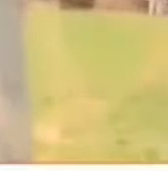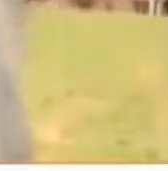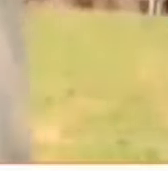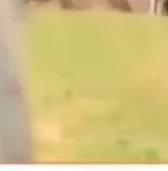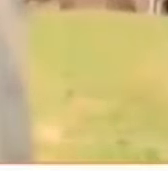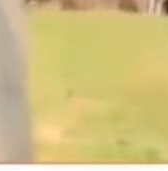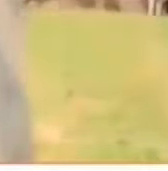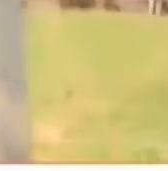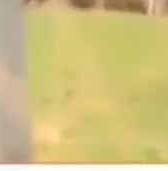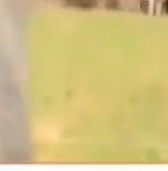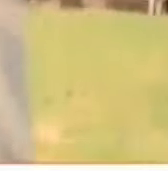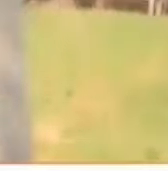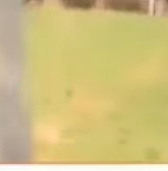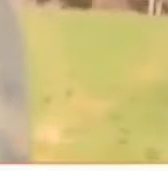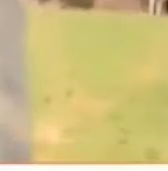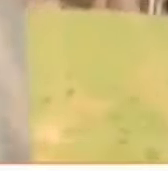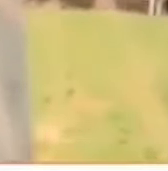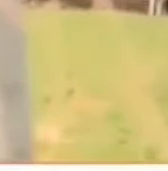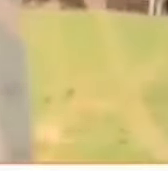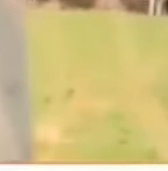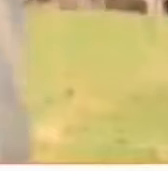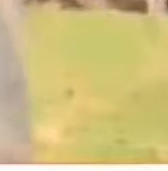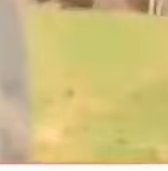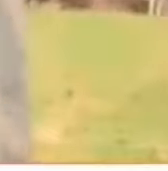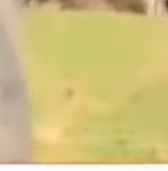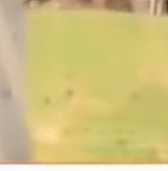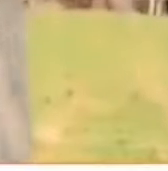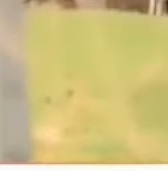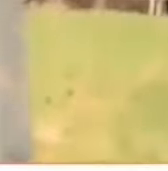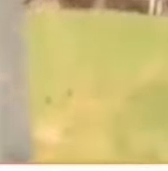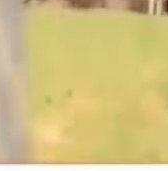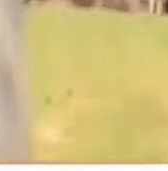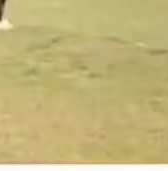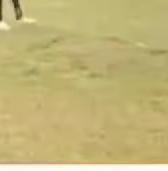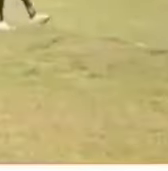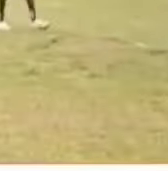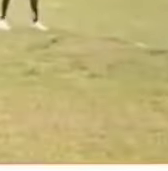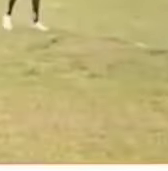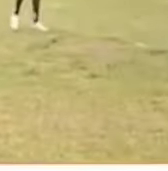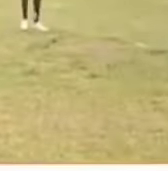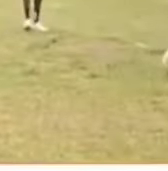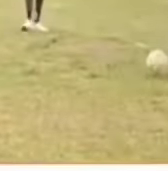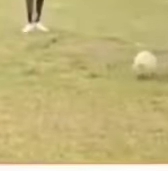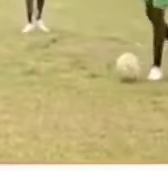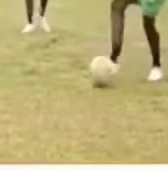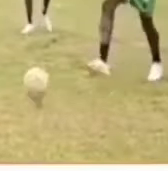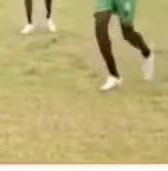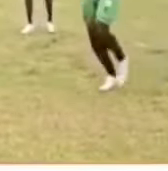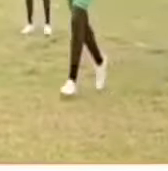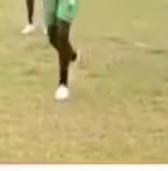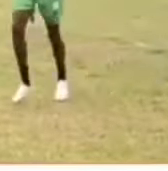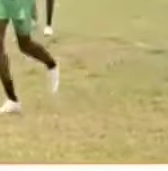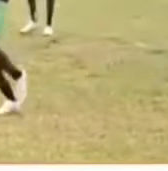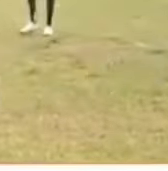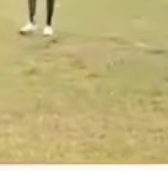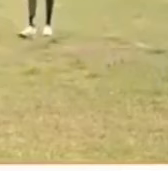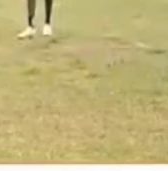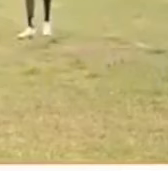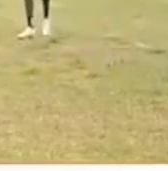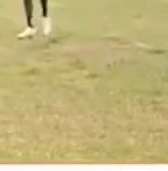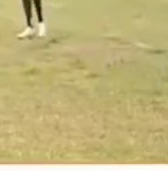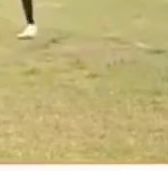goal emu ku bwerere ewankulukuku. okulaba nga NEC ya Hussein Mbalangu ekola